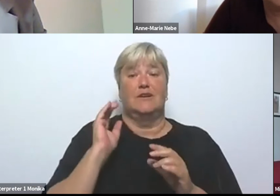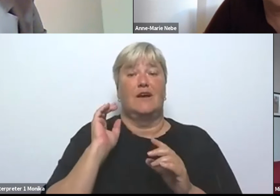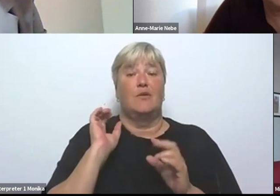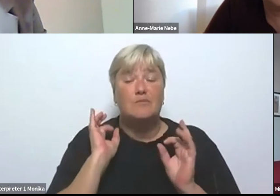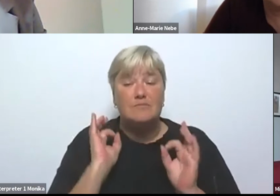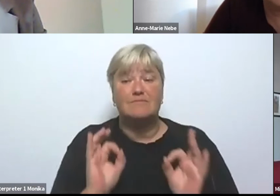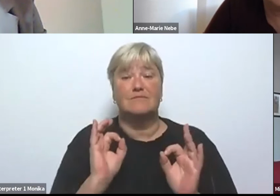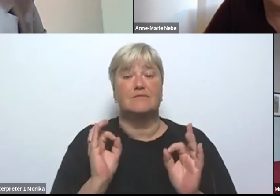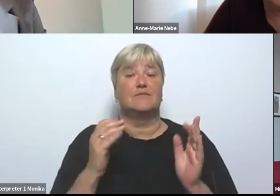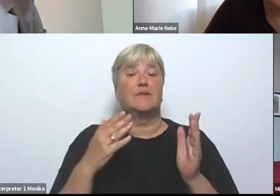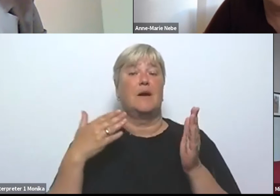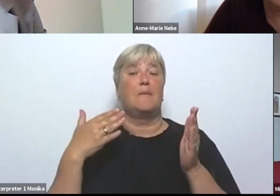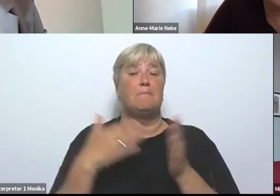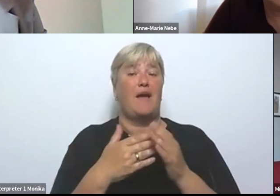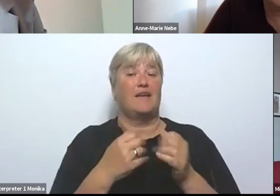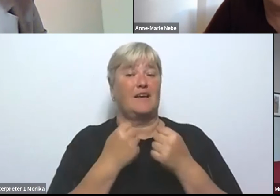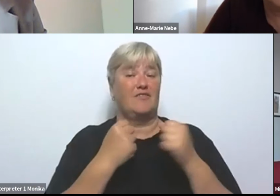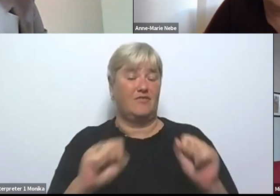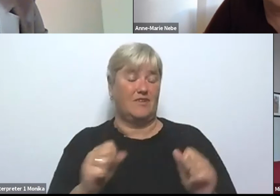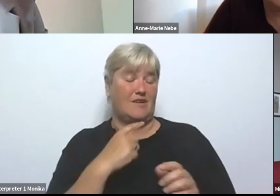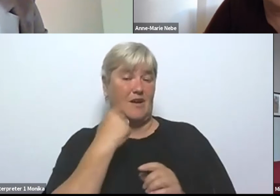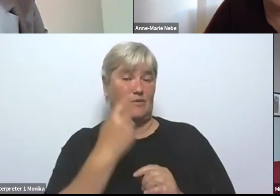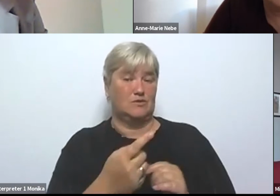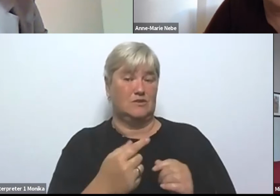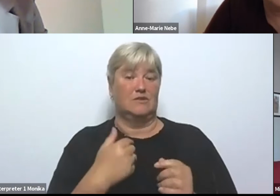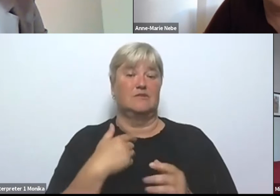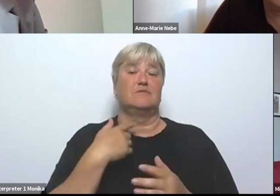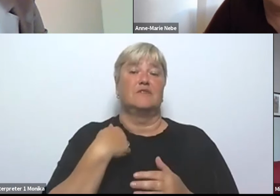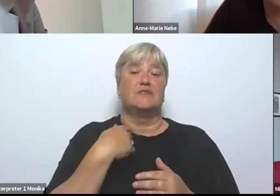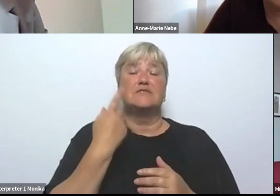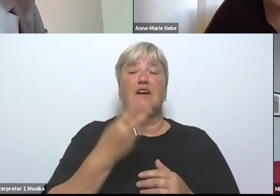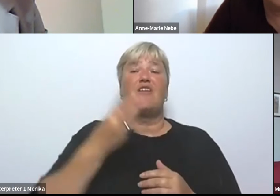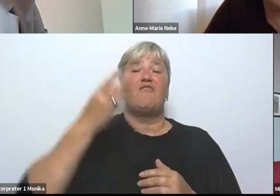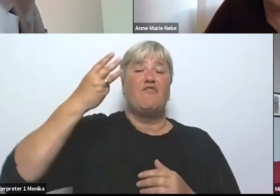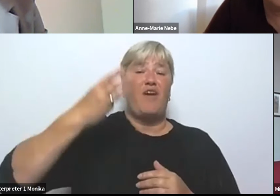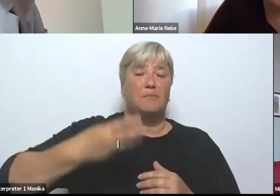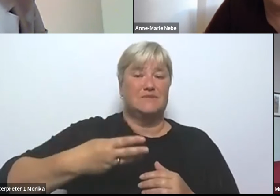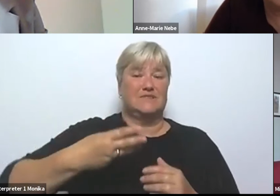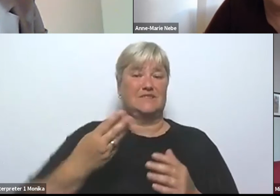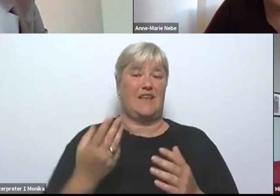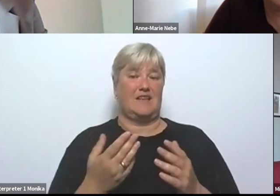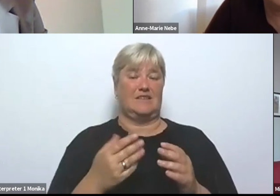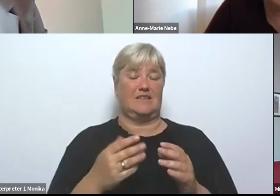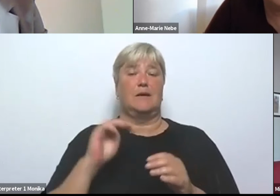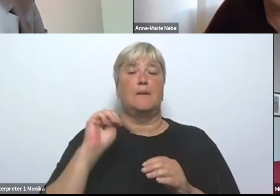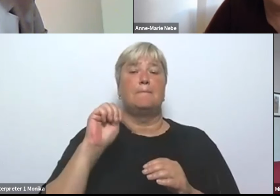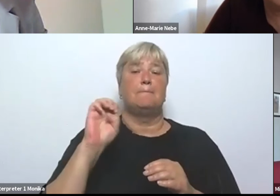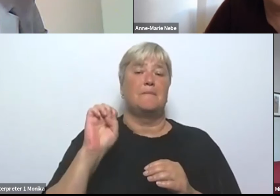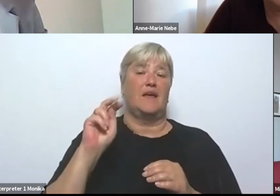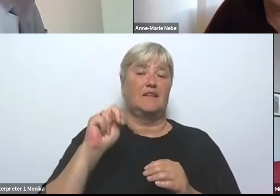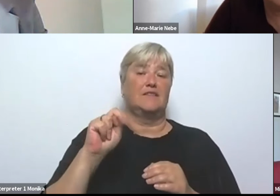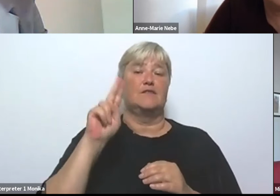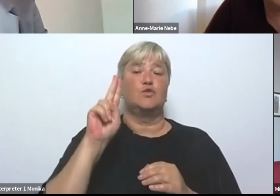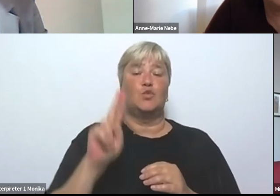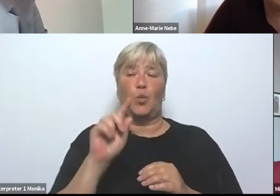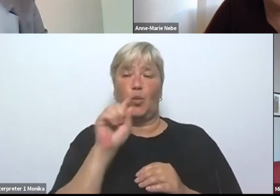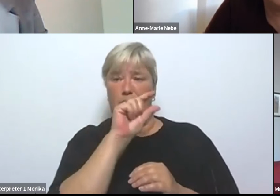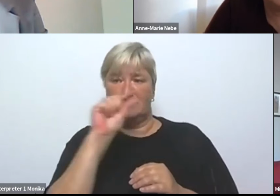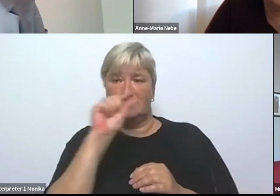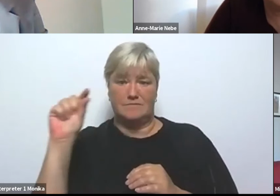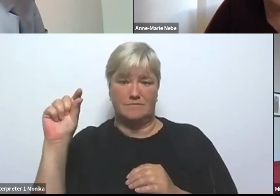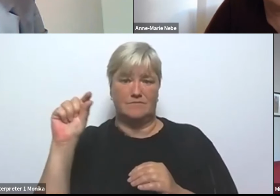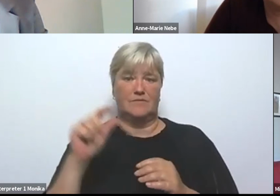konkreten Barrierefreiheit aussagt, denn wir haben natürlich gerade auf Webseiten so Elemente wie so ein Menü. Ne? Und so ein Menü zum Beispiel,